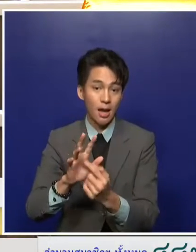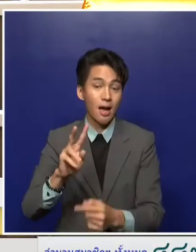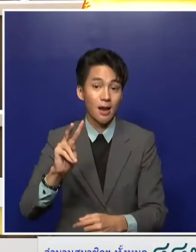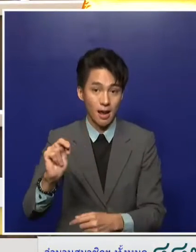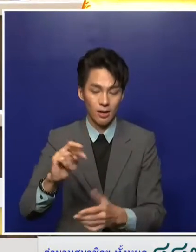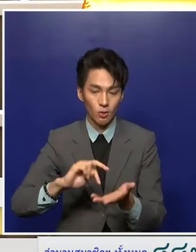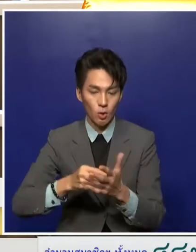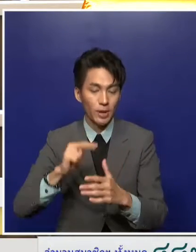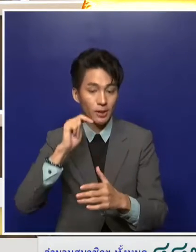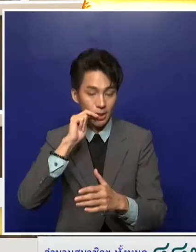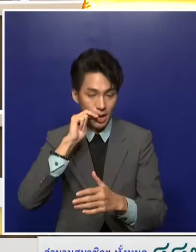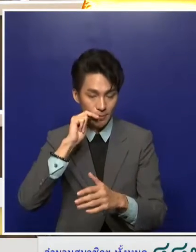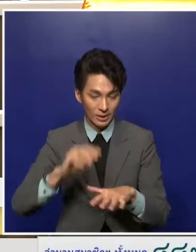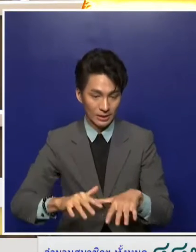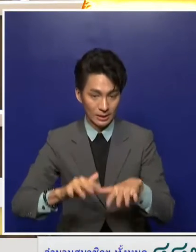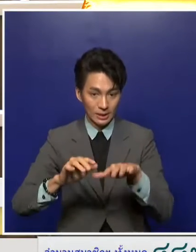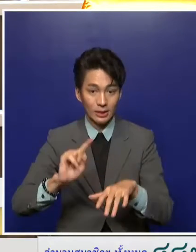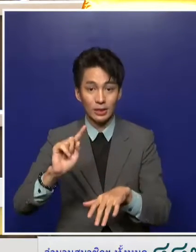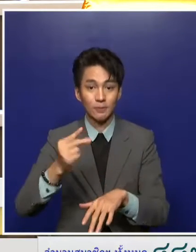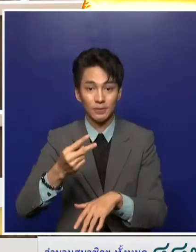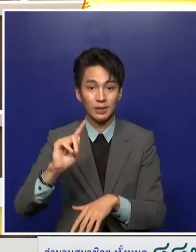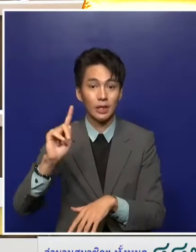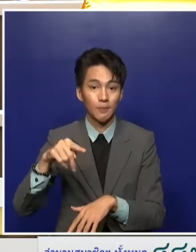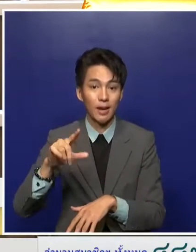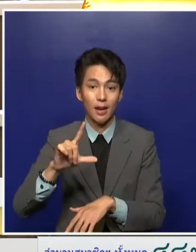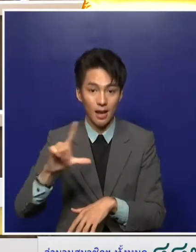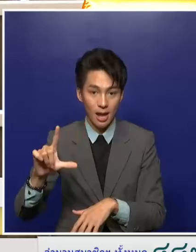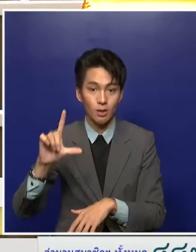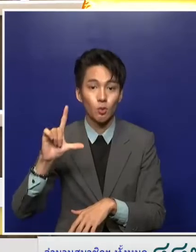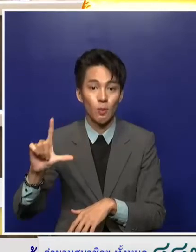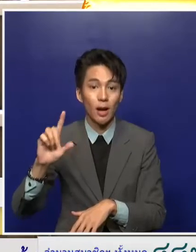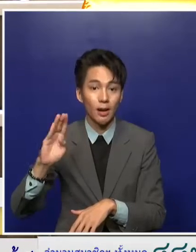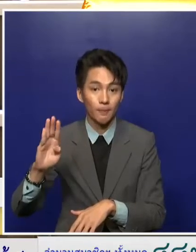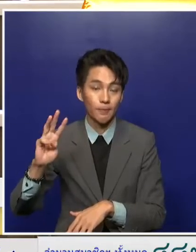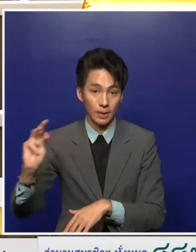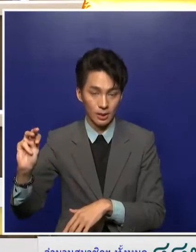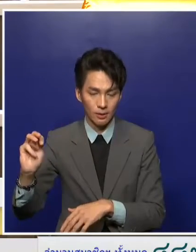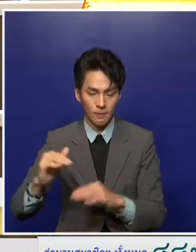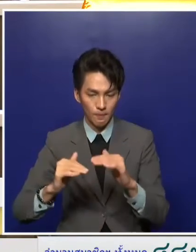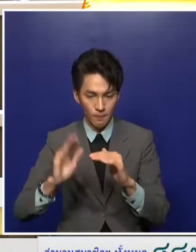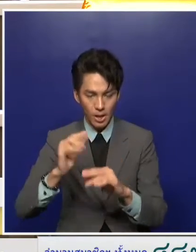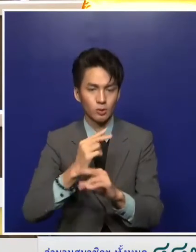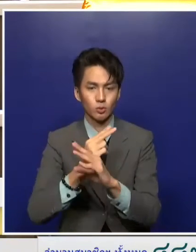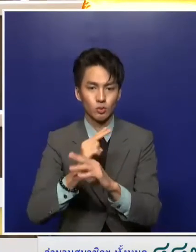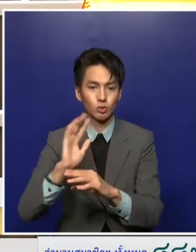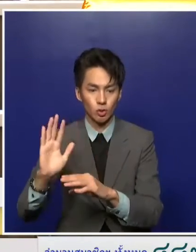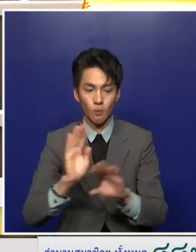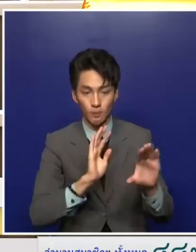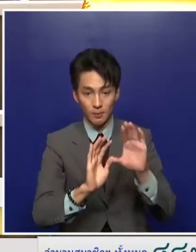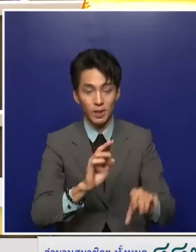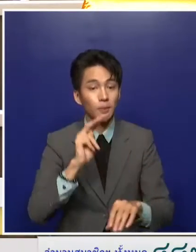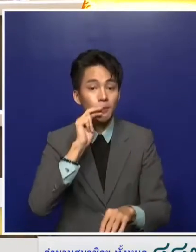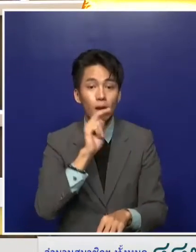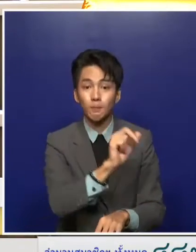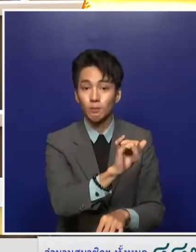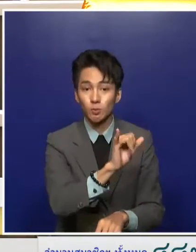ถ้าในแต่ละปีมากถึง 1,000ล้านลูกบาศก์เมตรซึ่งมากกว่าลุ่มน้ำยมเกิน 2เท่ามีปริมาณน้ำท่า